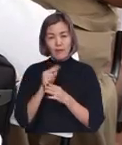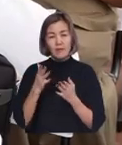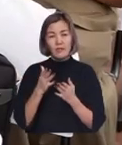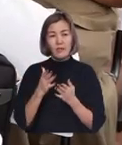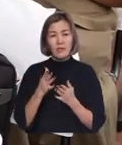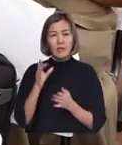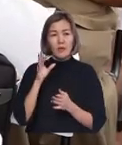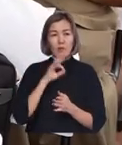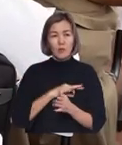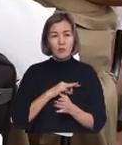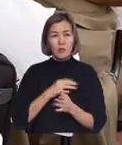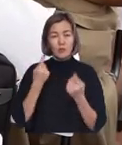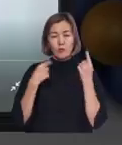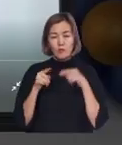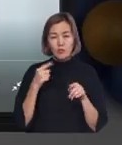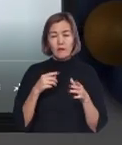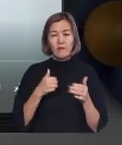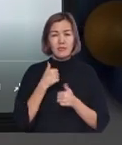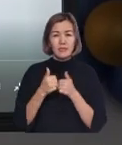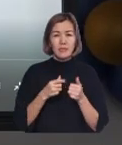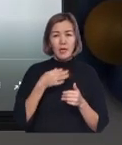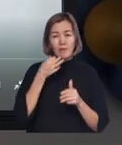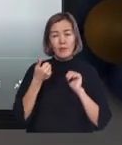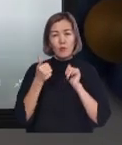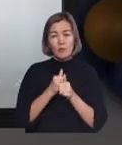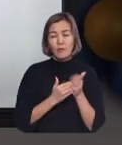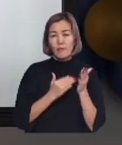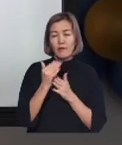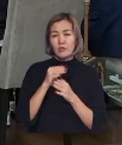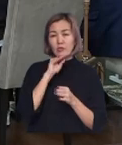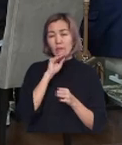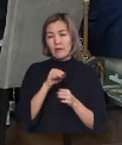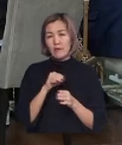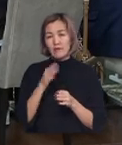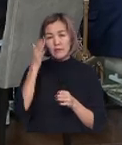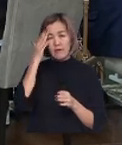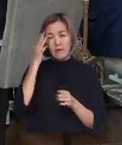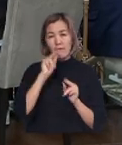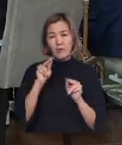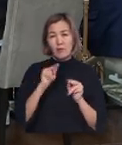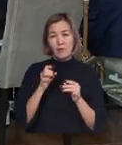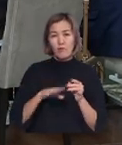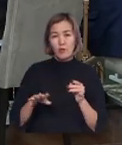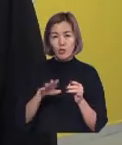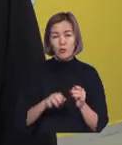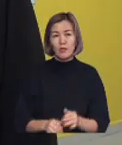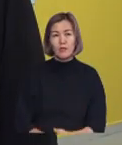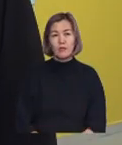Несомненной пользой проведения творческого состязания является обмен опытом и повышение профессиональных навыков педагогов региона.